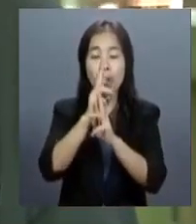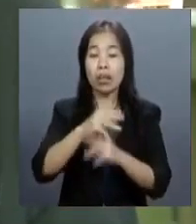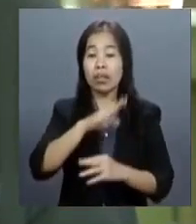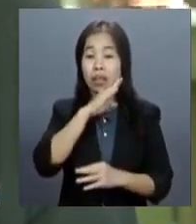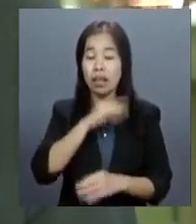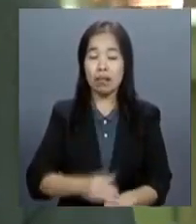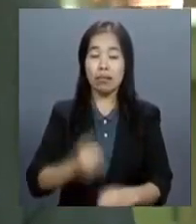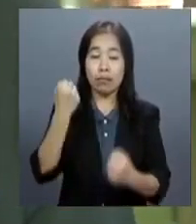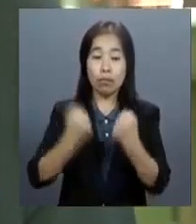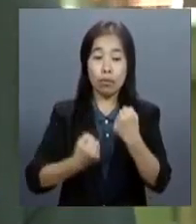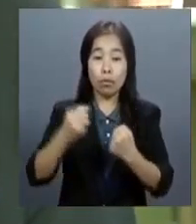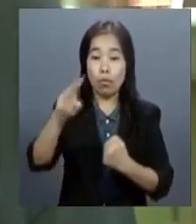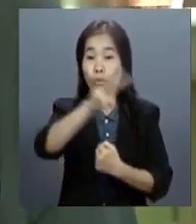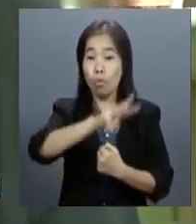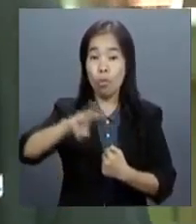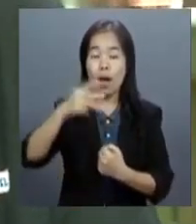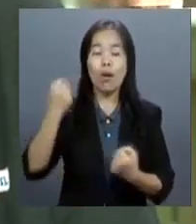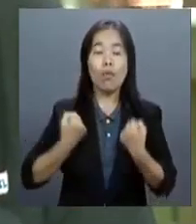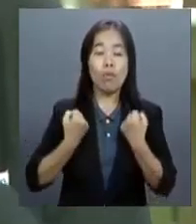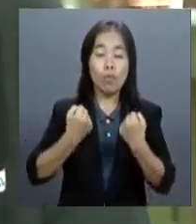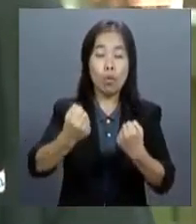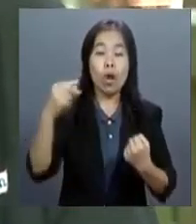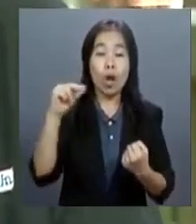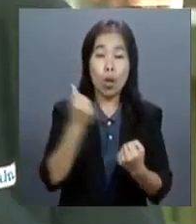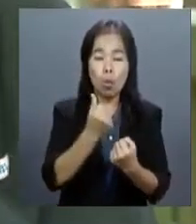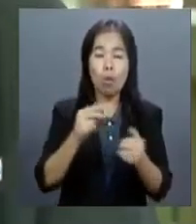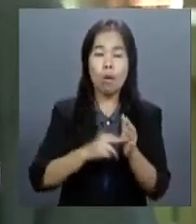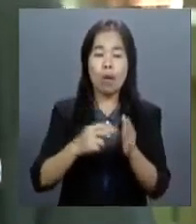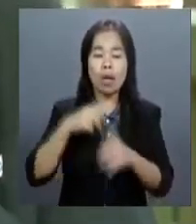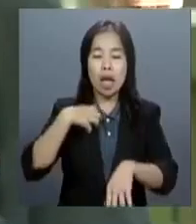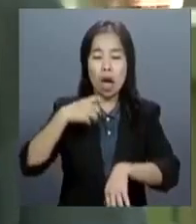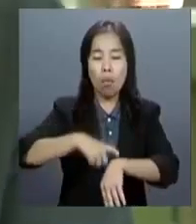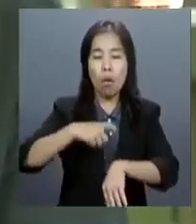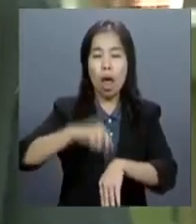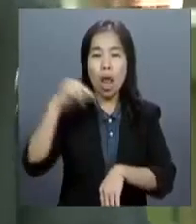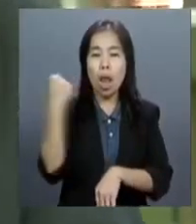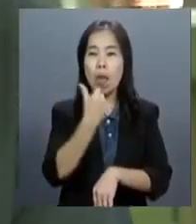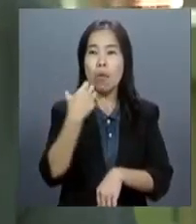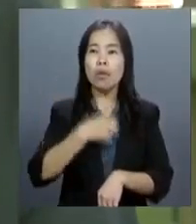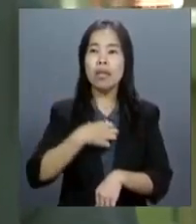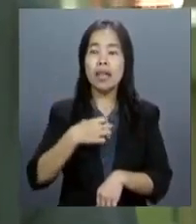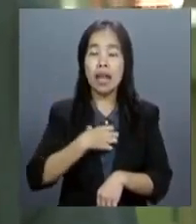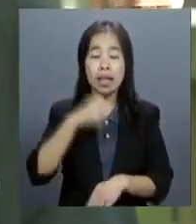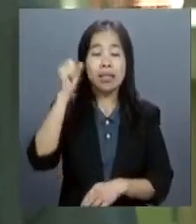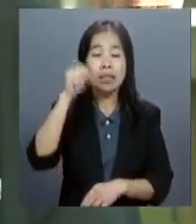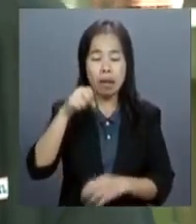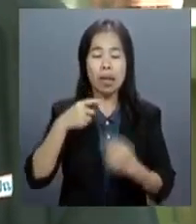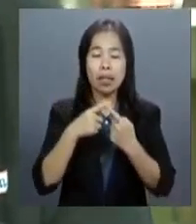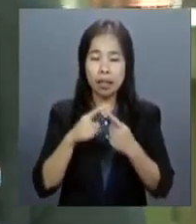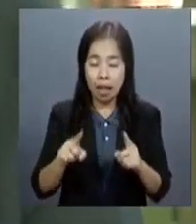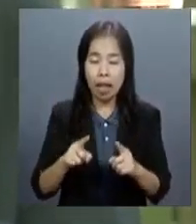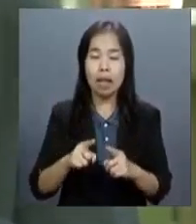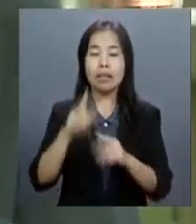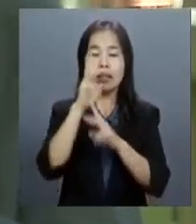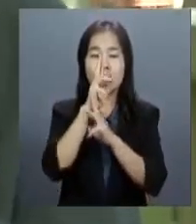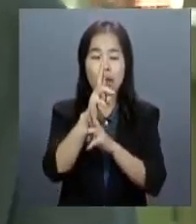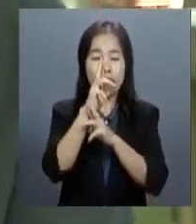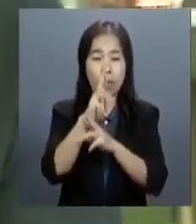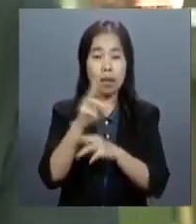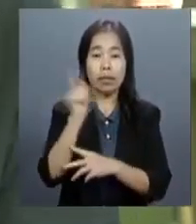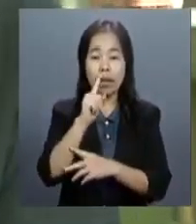นโล่งขับเร็วขึ้นคนก็อยากจะทำเวลาเพราะว่าชดเชยกับช่วงที่รถติดสิ่งที่ตามมาคือการ